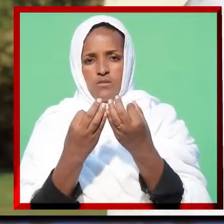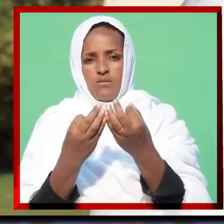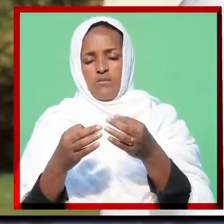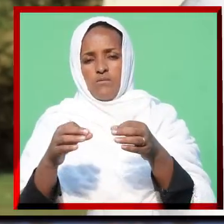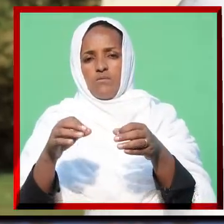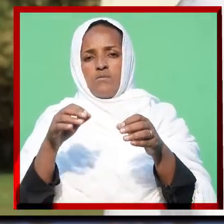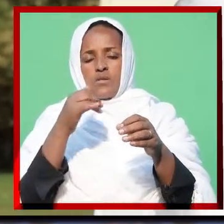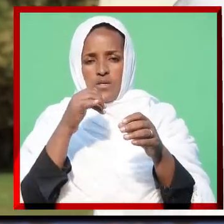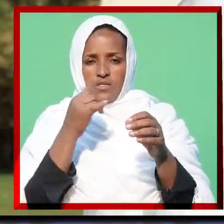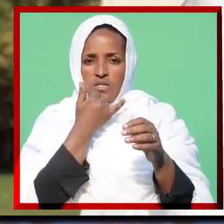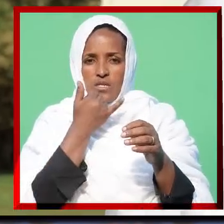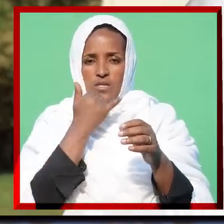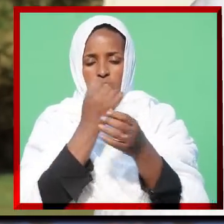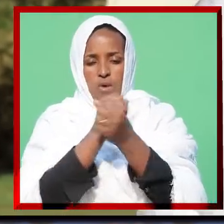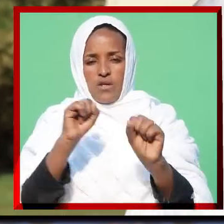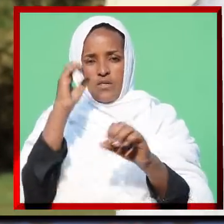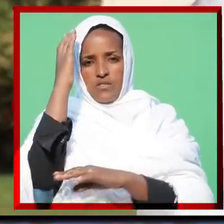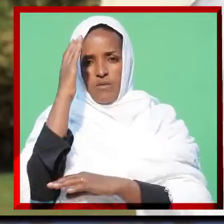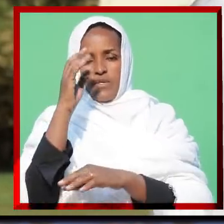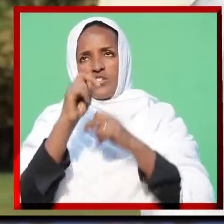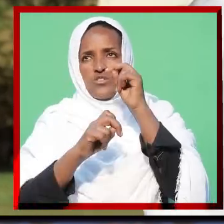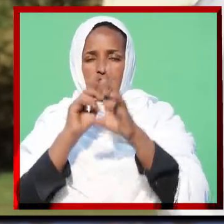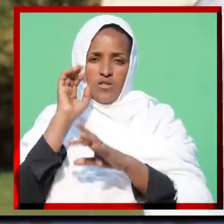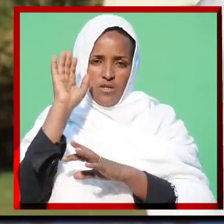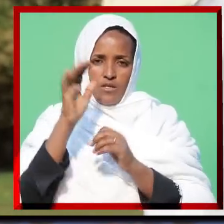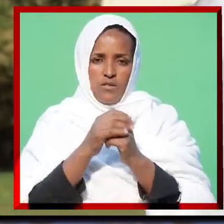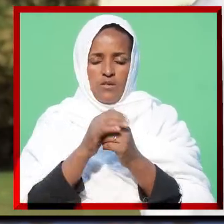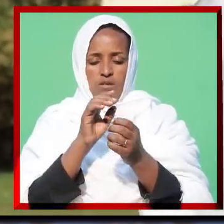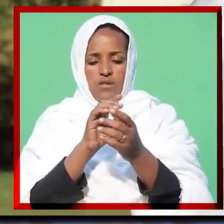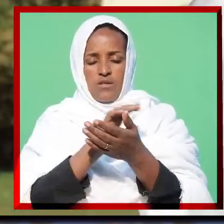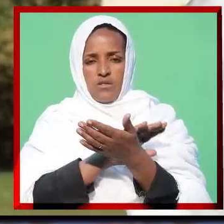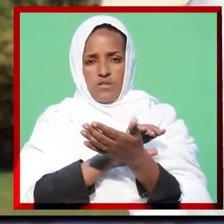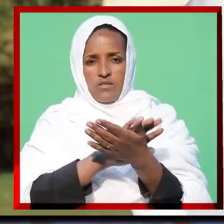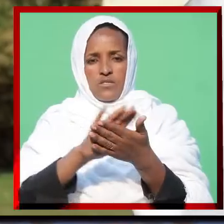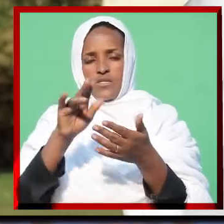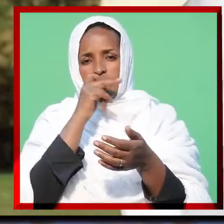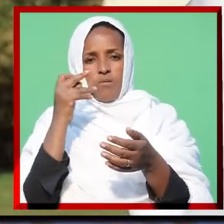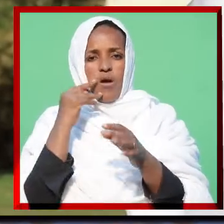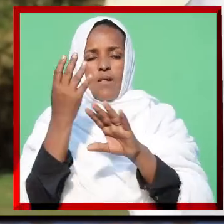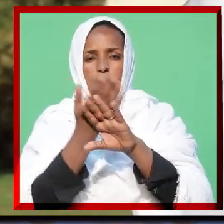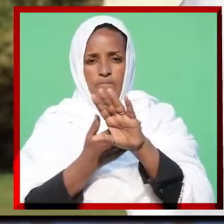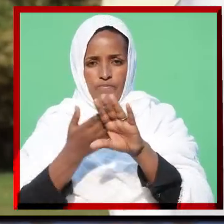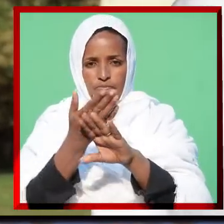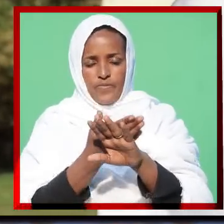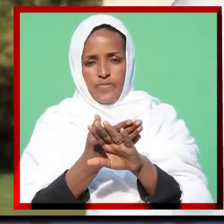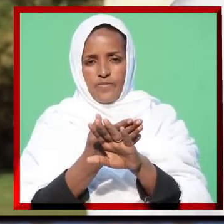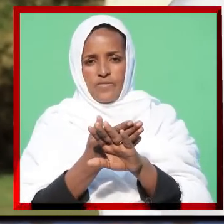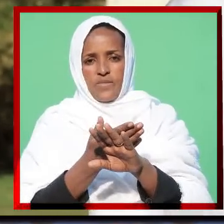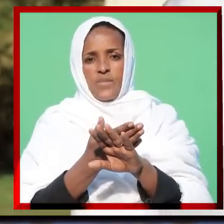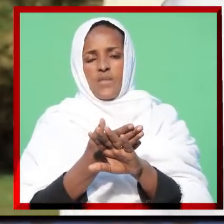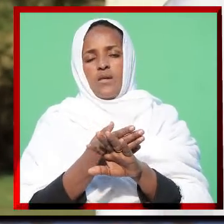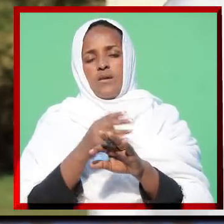ሀገራችን ከኑፋቄና ከጥፋት ለማዳን የአምላካችን የእግዚአብሔር ቸርነት የንጽሕት ድንግል ማርያም